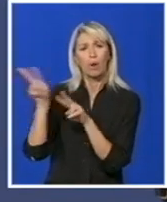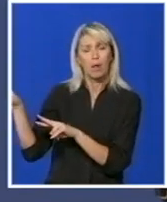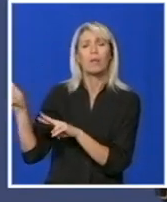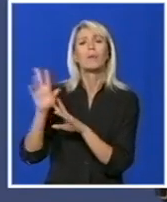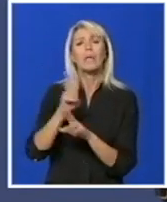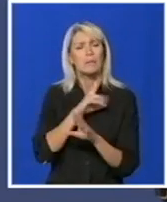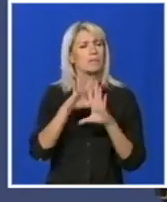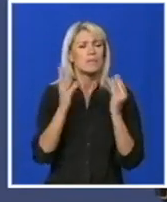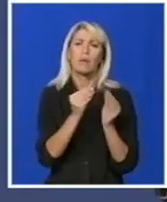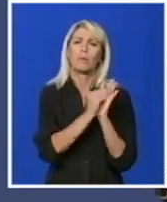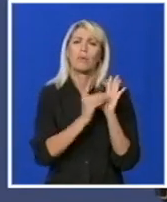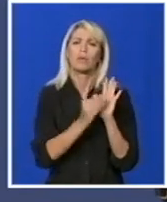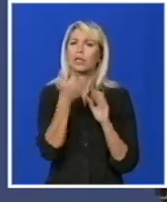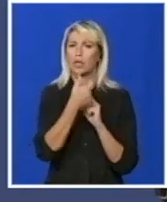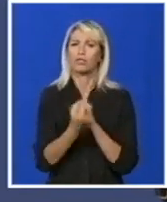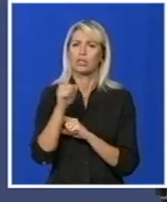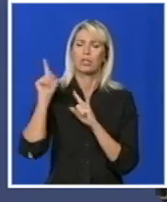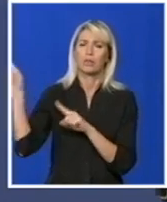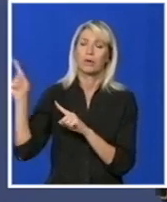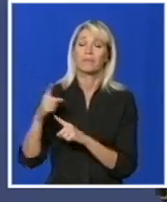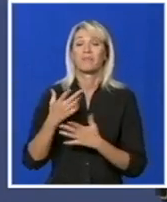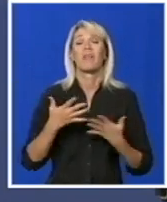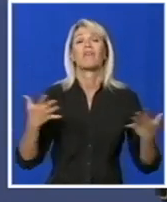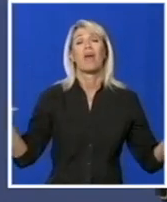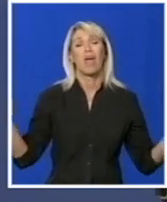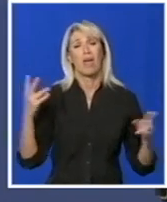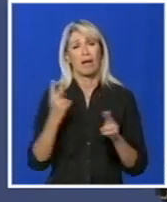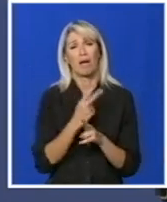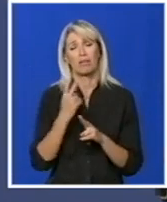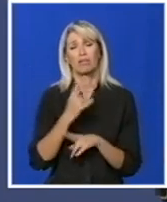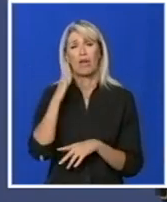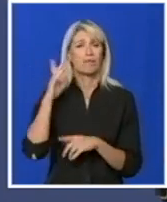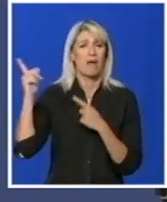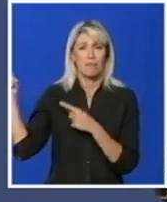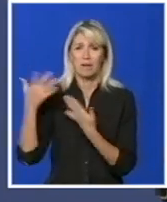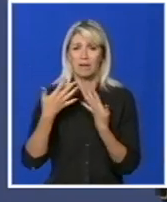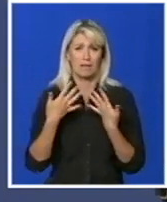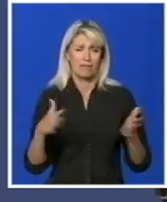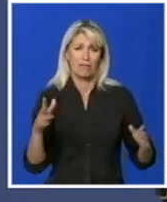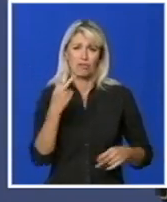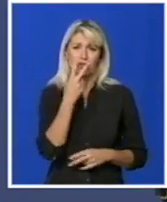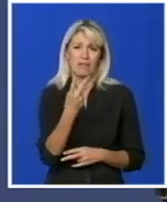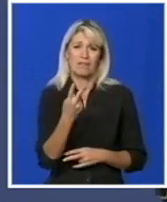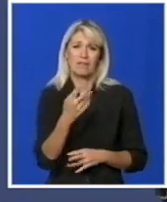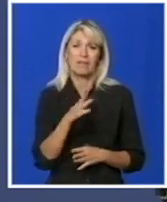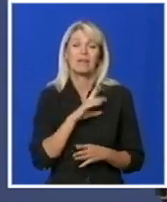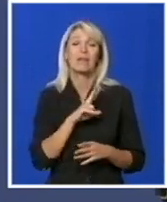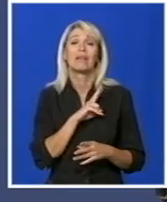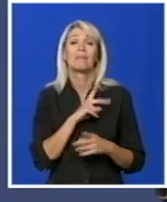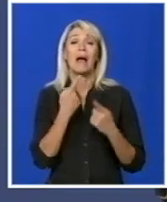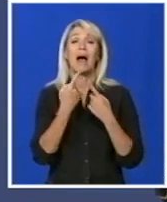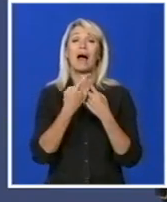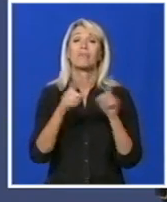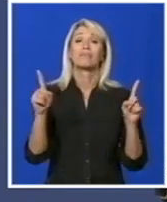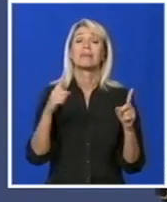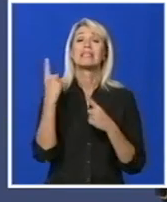događa tim delovima. Jedna velika zemlja kao što su Sjedinjene Američke Države, kao što ste sigurno videli, ima različitu situaciju u Njujorku i,